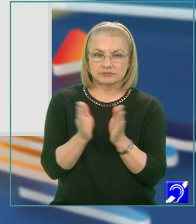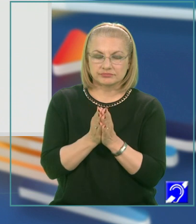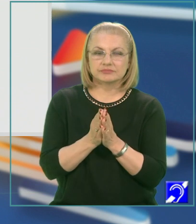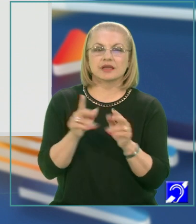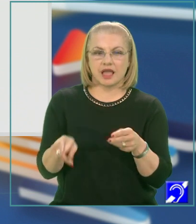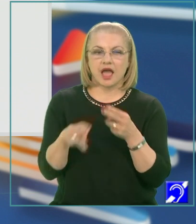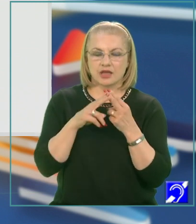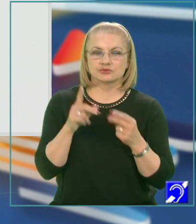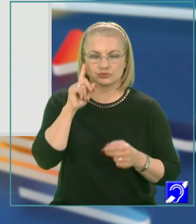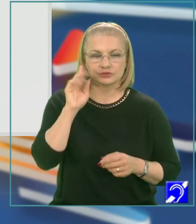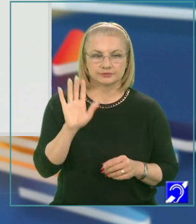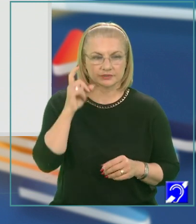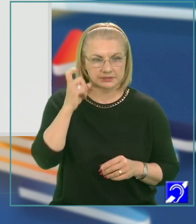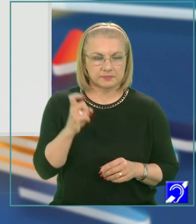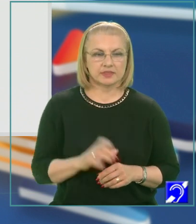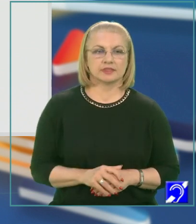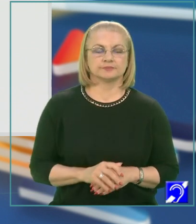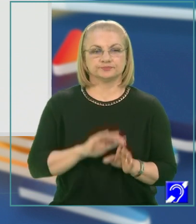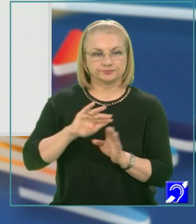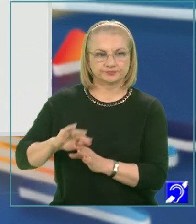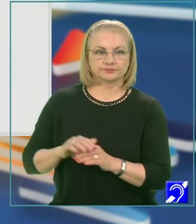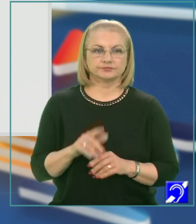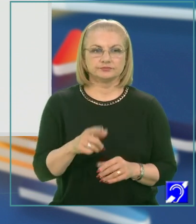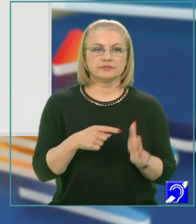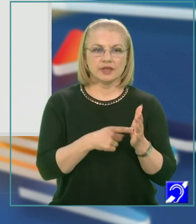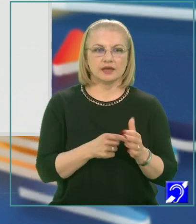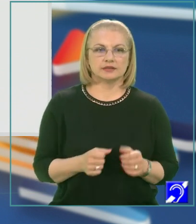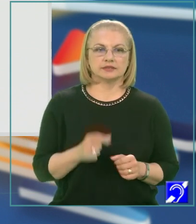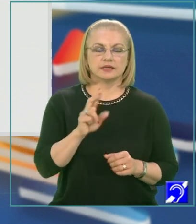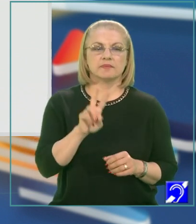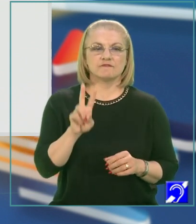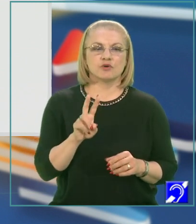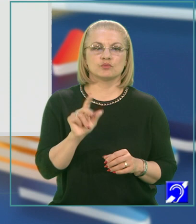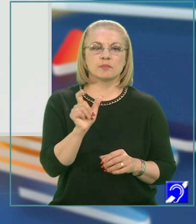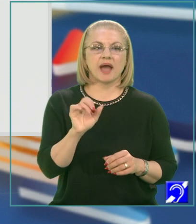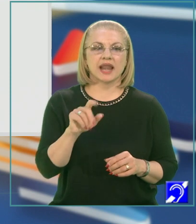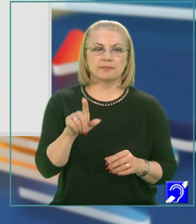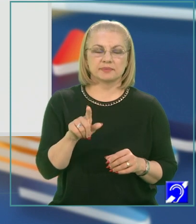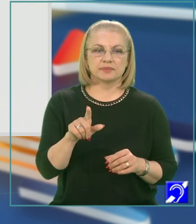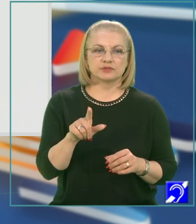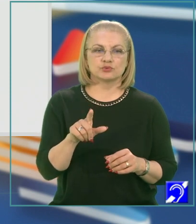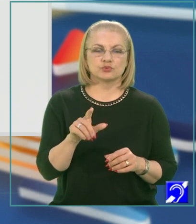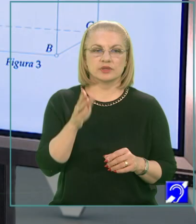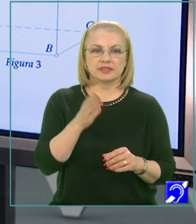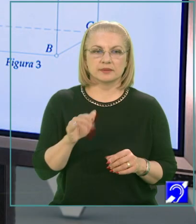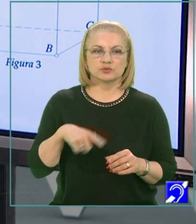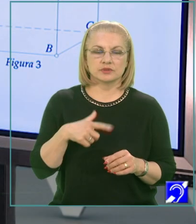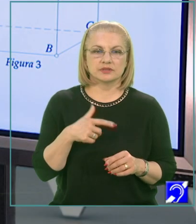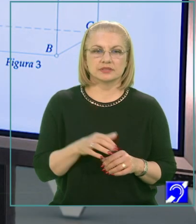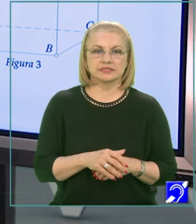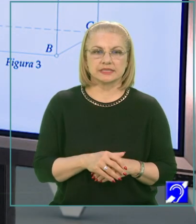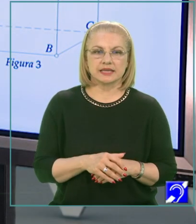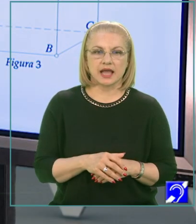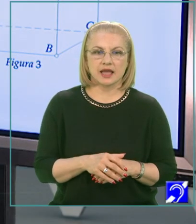că volumul paralelipipedului dreptunghic este egal cu 2000 cm cub. Sigur că știm, și nu din